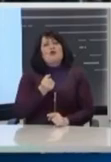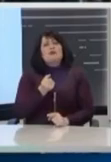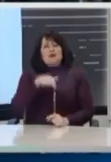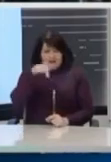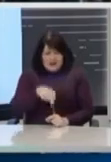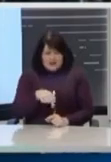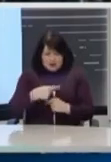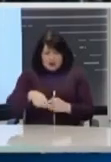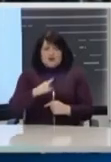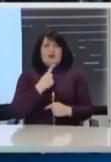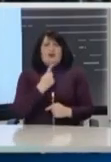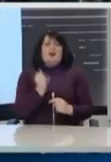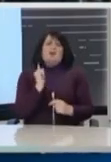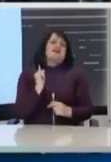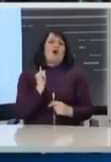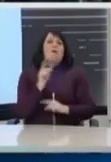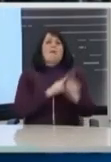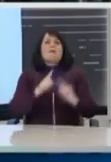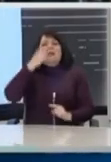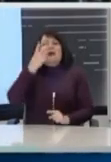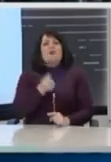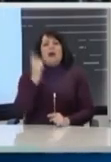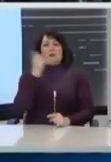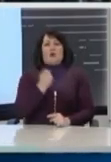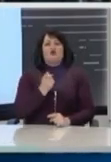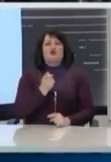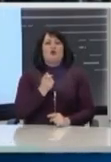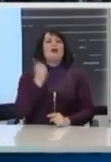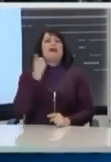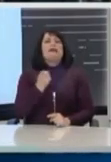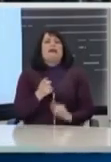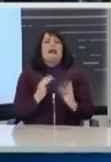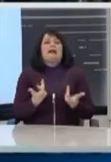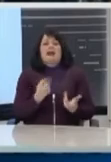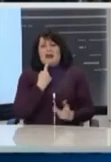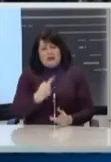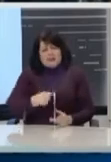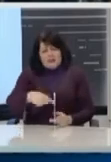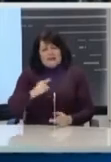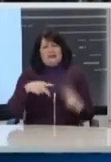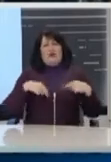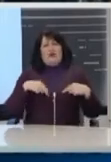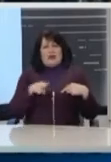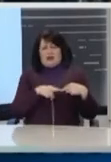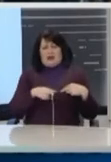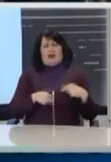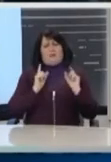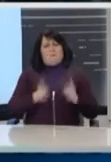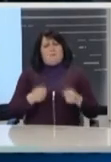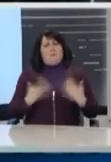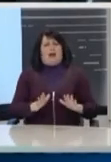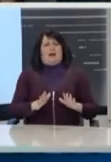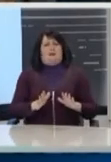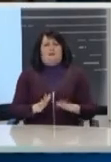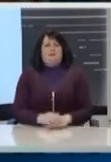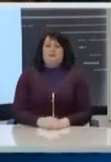Φέτος δεν καθορίζετε ποιοι θα το πάρουν και λέτε ότι αυτό θα καθοριστεί με κοινή υπουργική απόφαση.